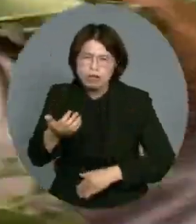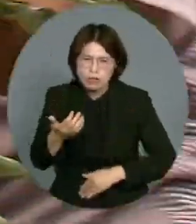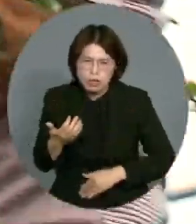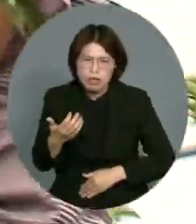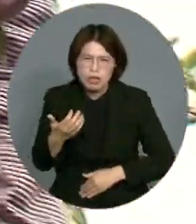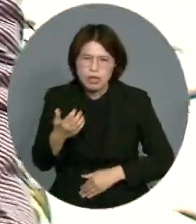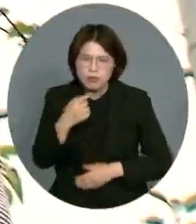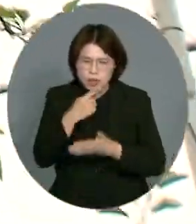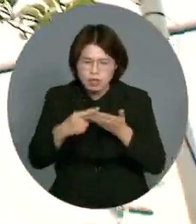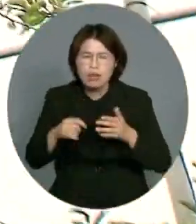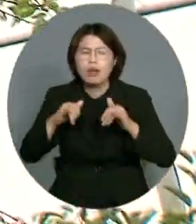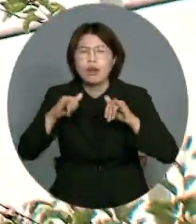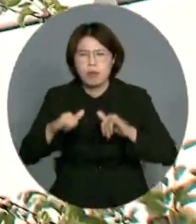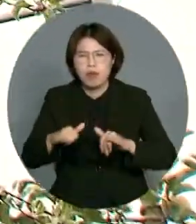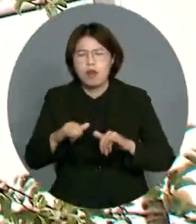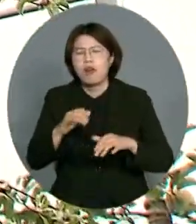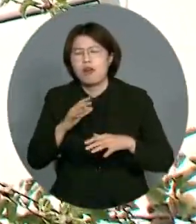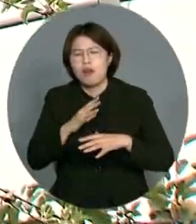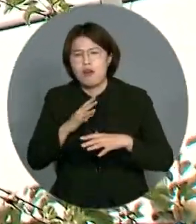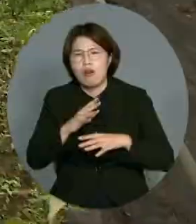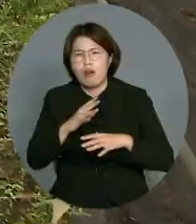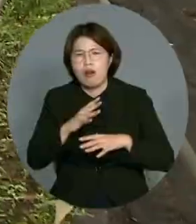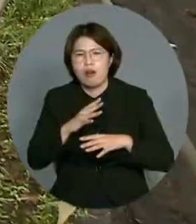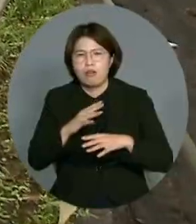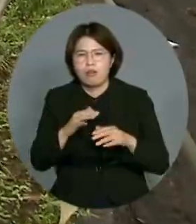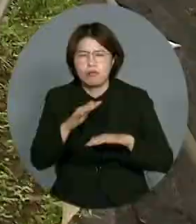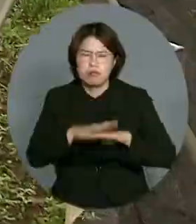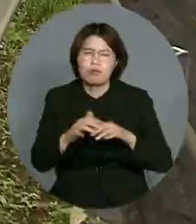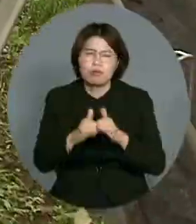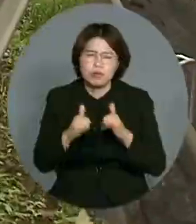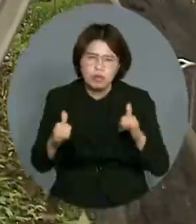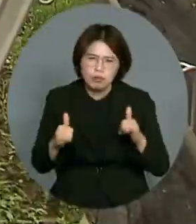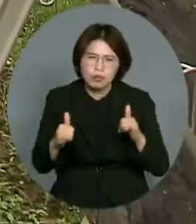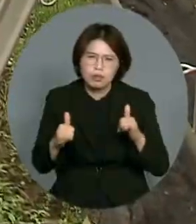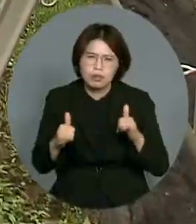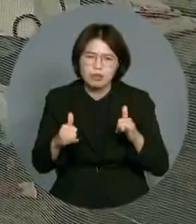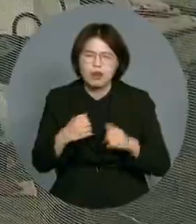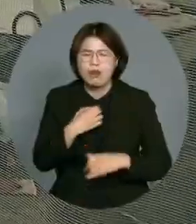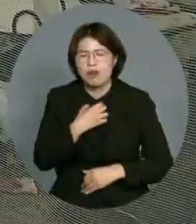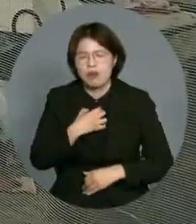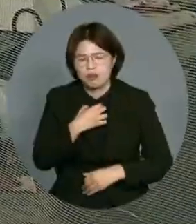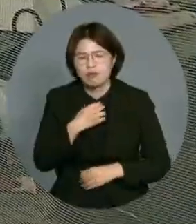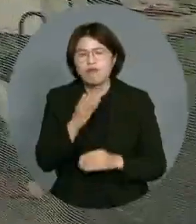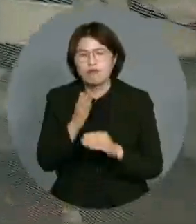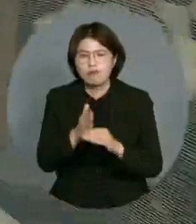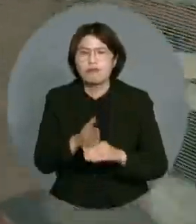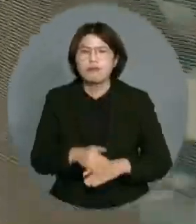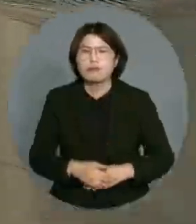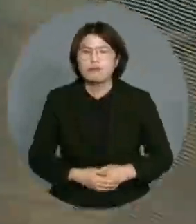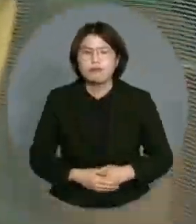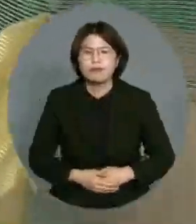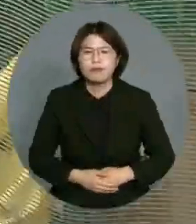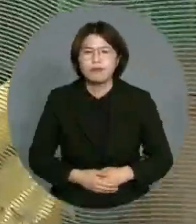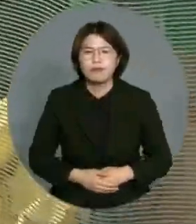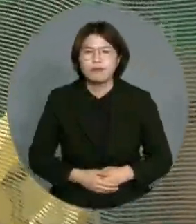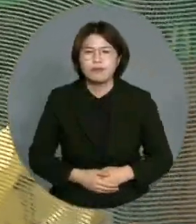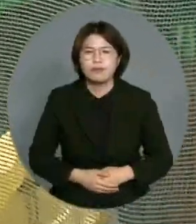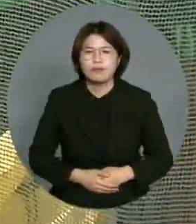걸 잃을지도 모른다는 두려움으로 농민들의 속이 타들어가고 있습니다. MBC 뉴스 서성훈입니다.